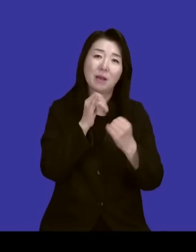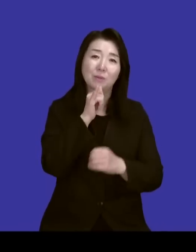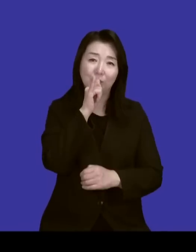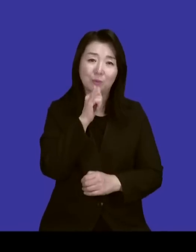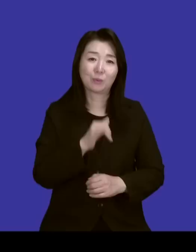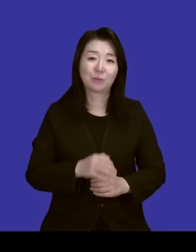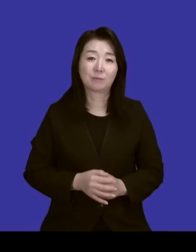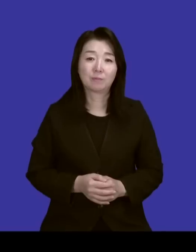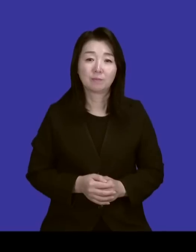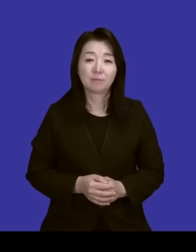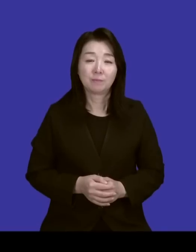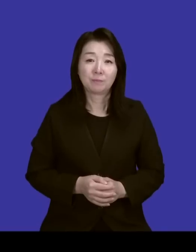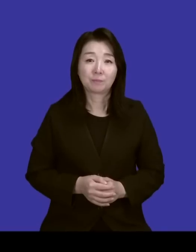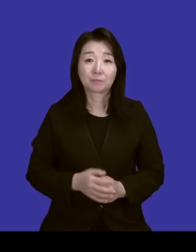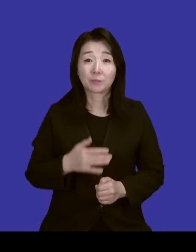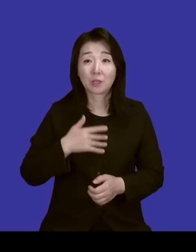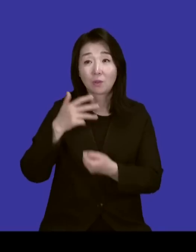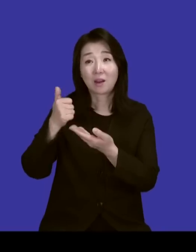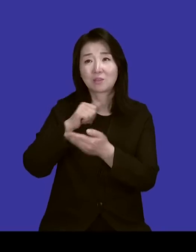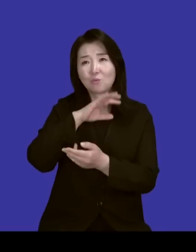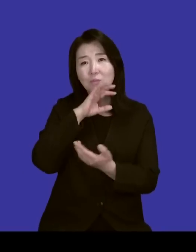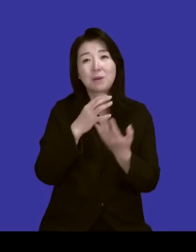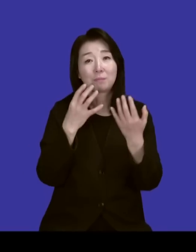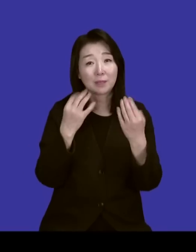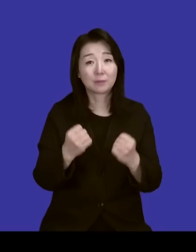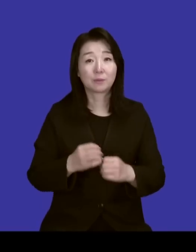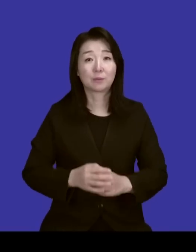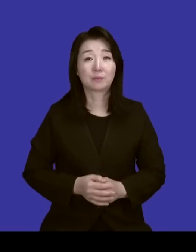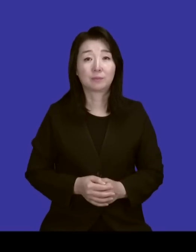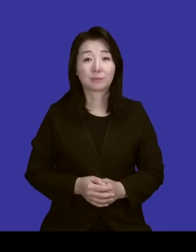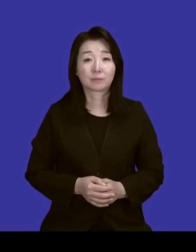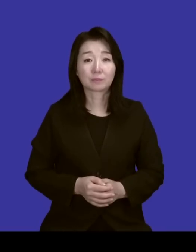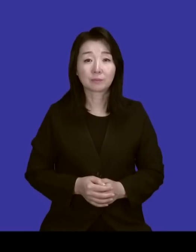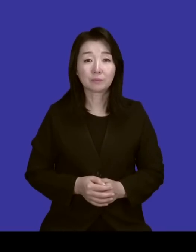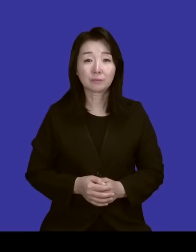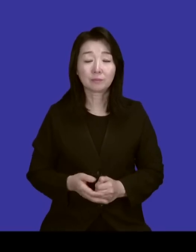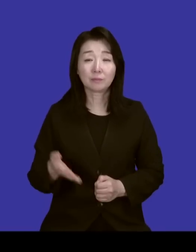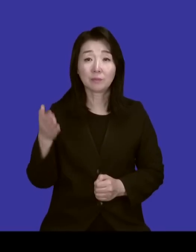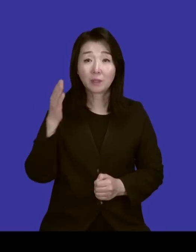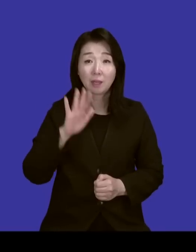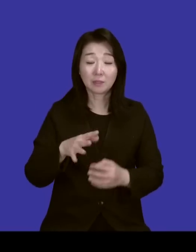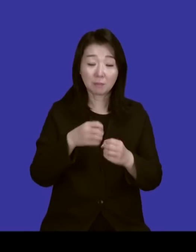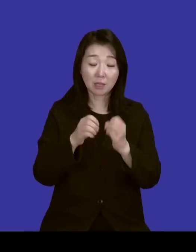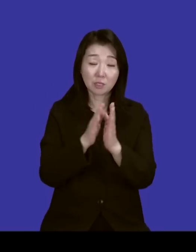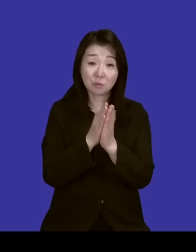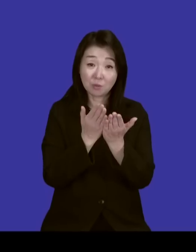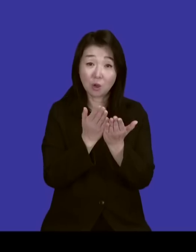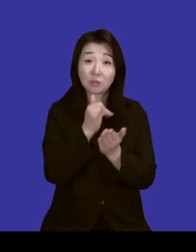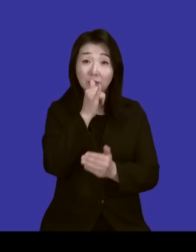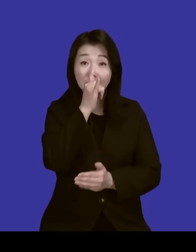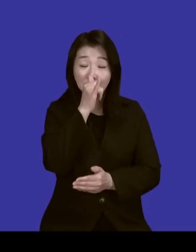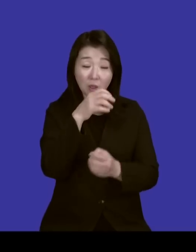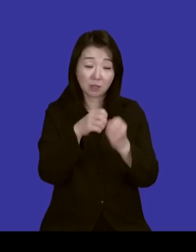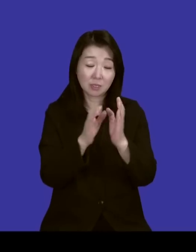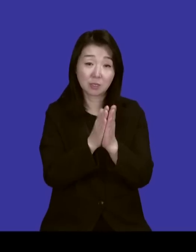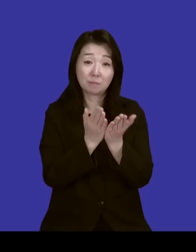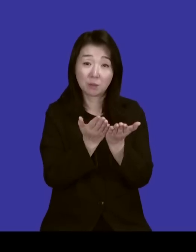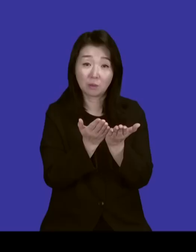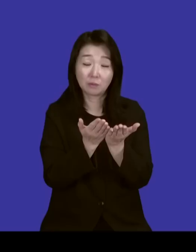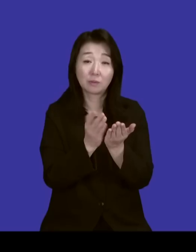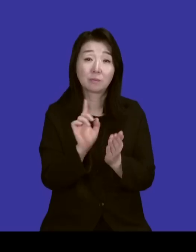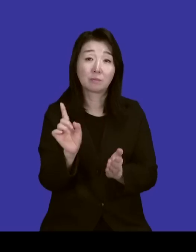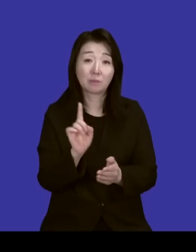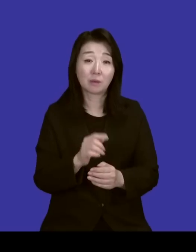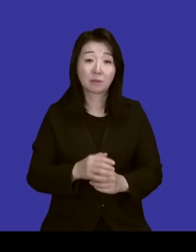네. 저도 하나님 원망 많이 했거든요. 예. 그런데 시편에 보시면 네. 시편에 그걸